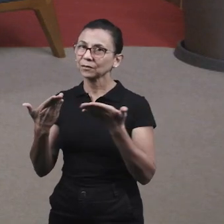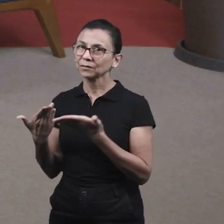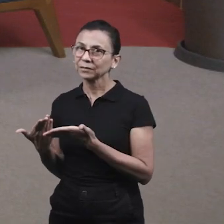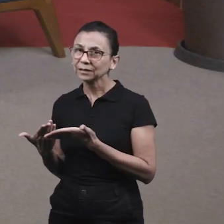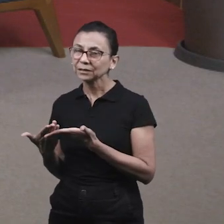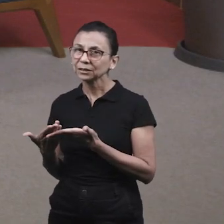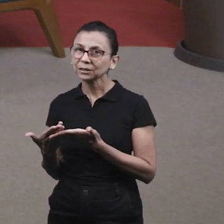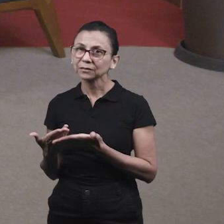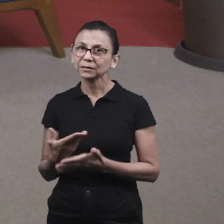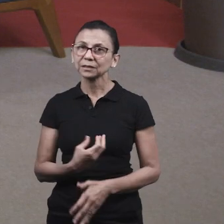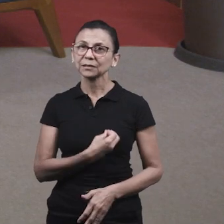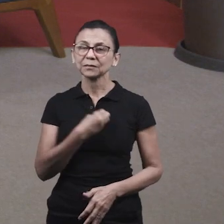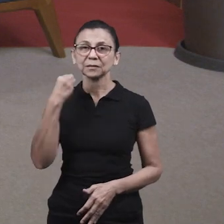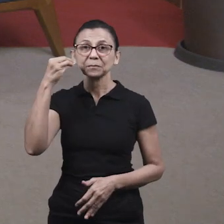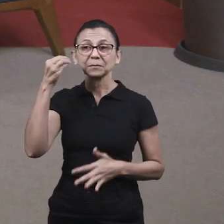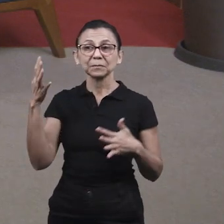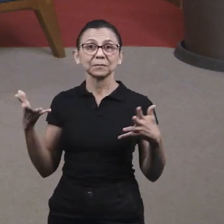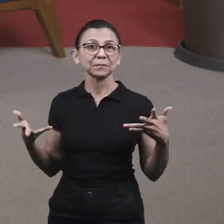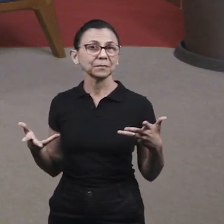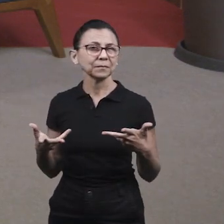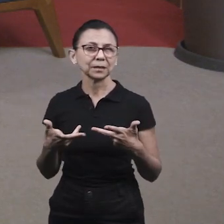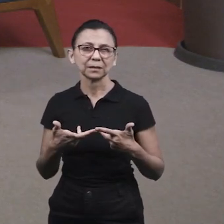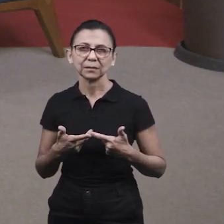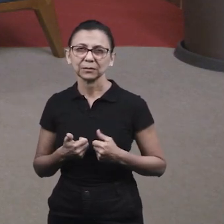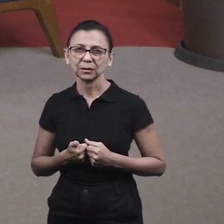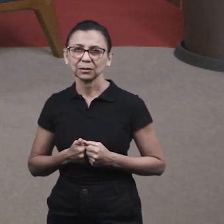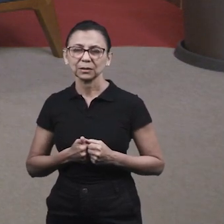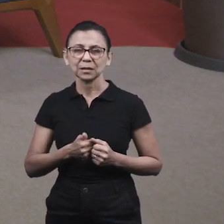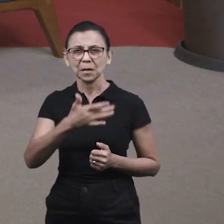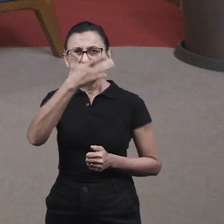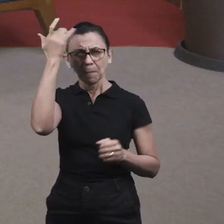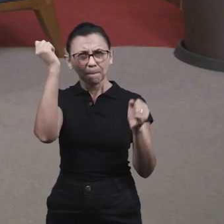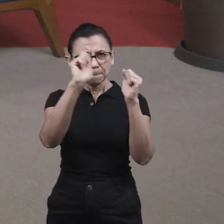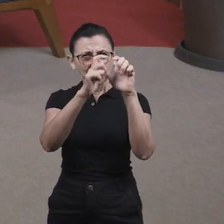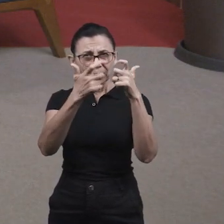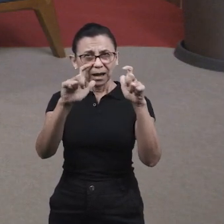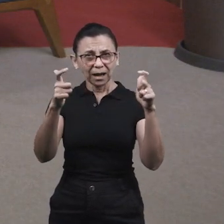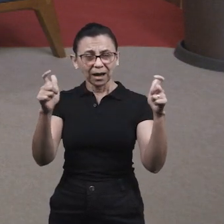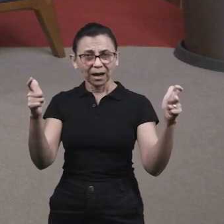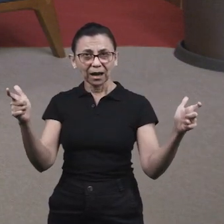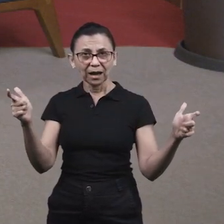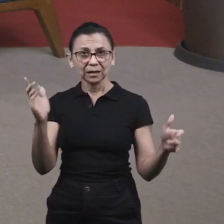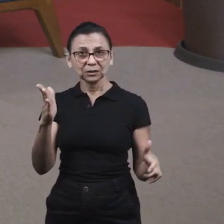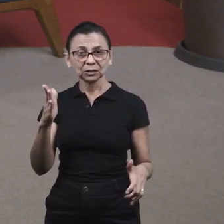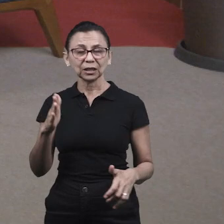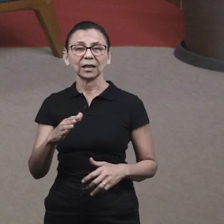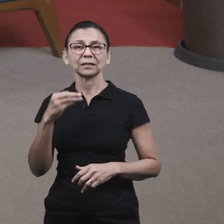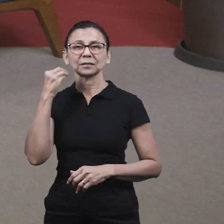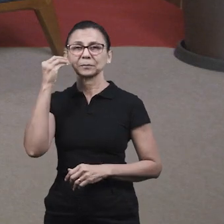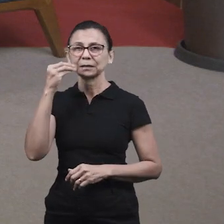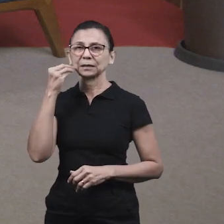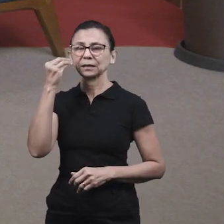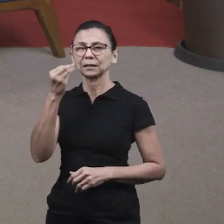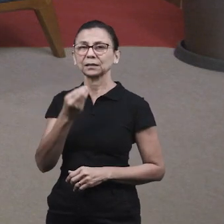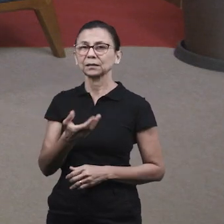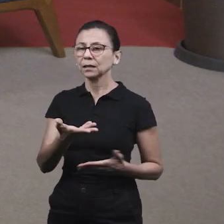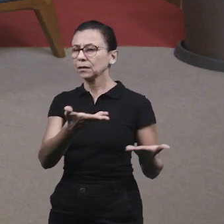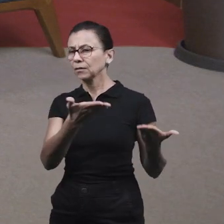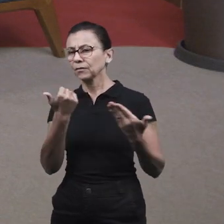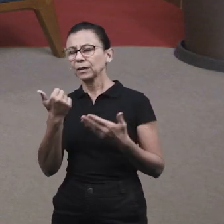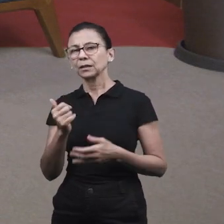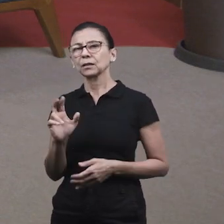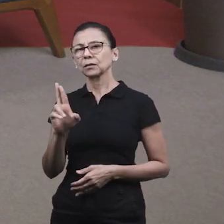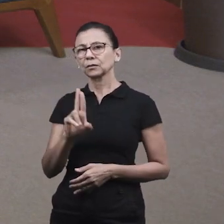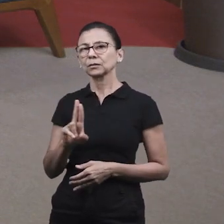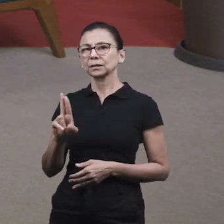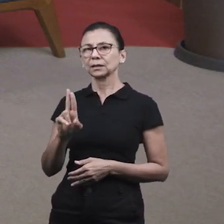invitation afin que vous puissiez vivre une expérience merveilleuse. Des dizaines de milliers de personnes ont déjà vécu. Je veux vous inviter à utiliser le